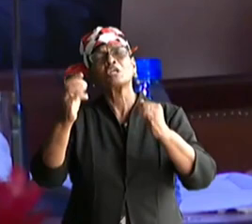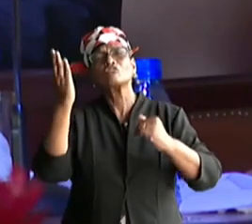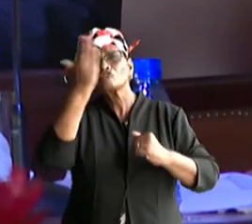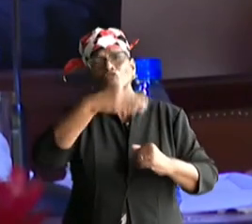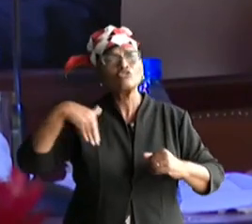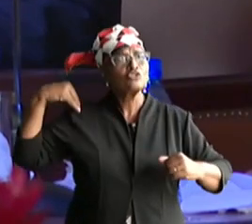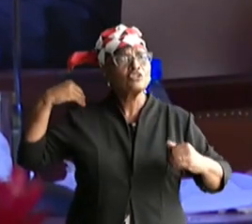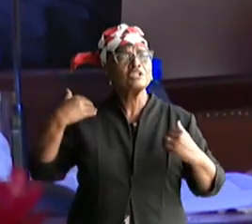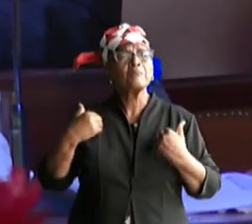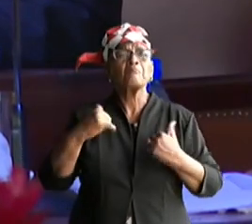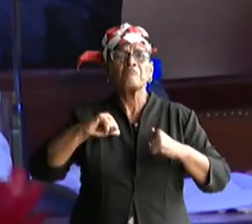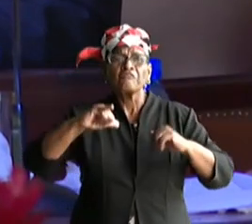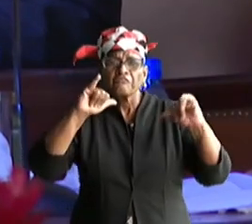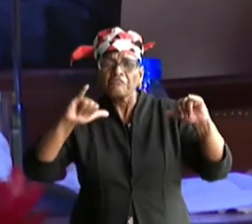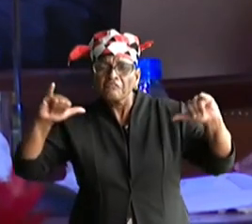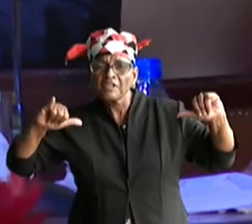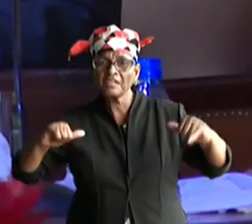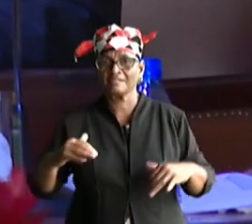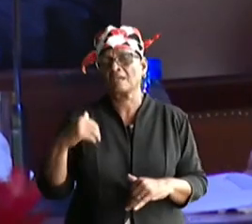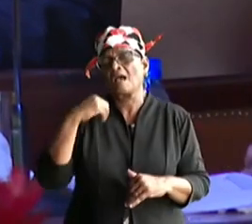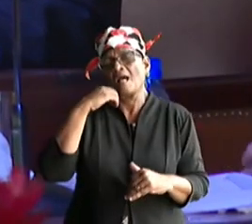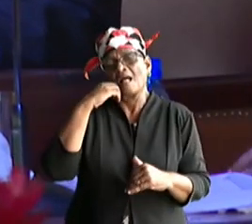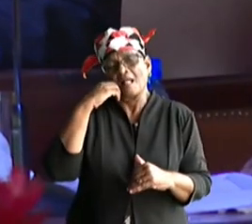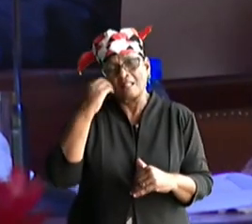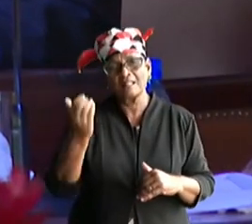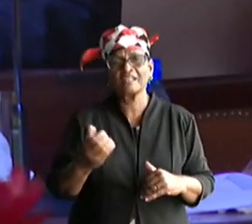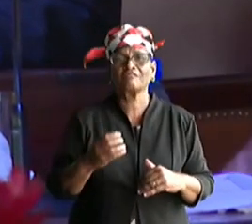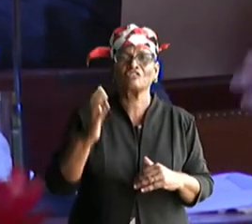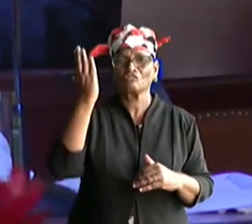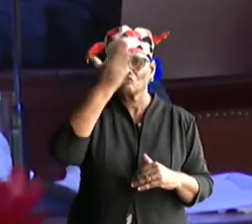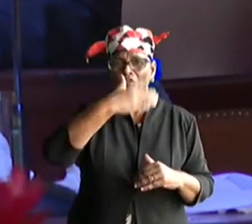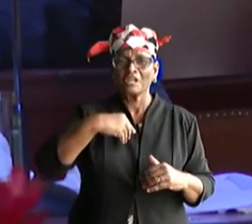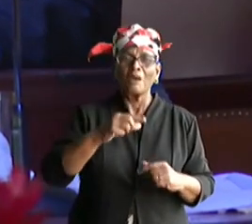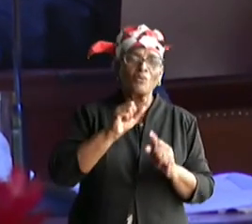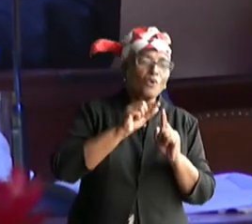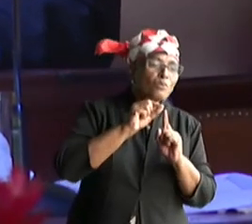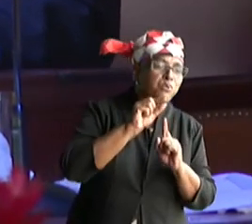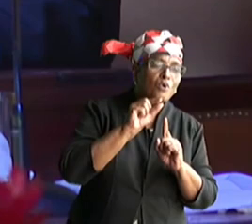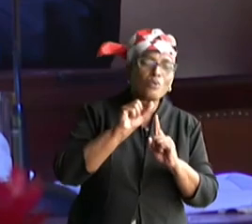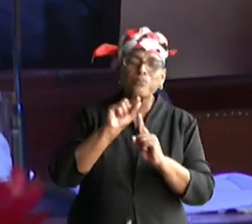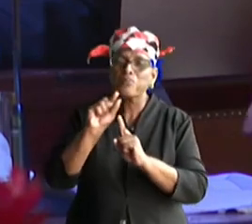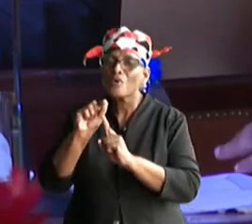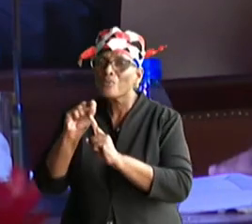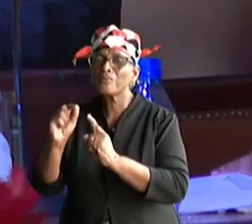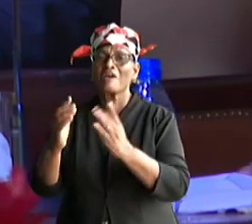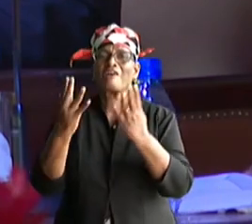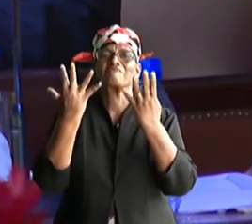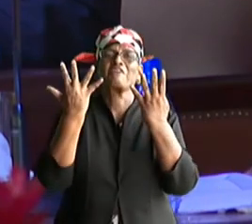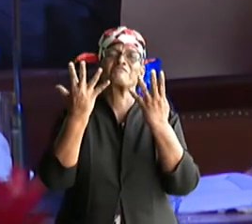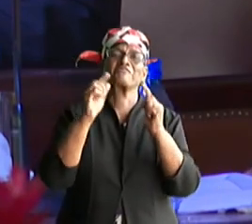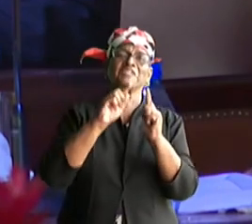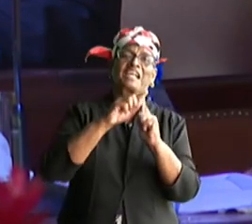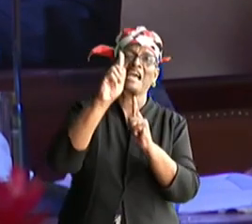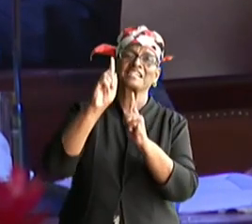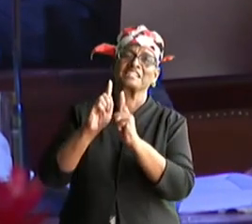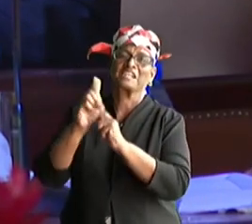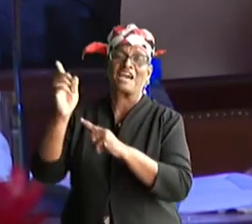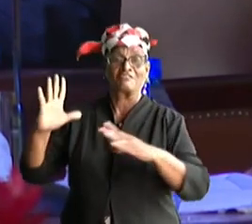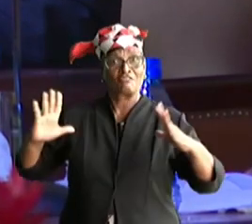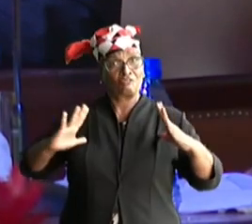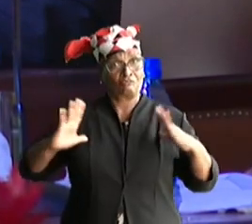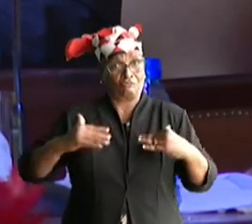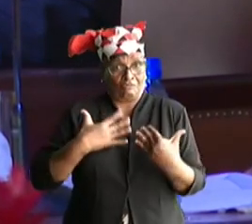geliefd Suriname mag 45 kaarsen uitblazen vandaag. En we zijn trots om Surinamer te zijn.